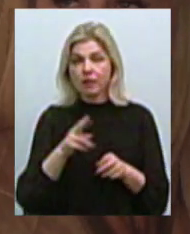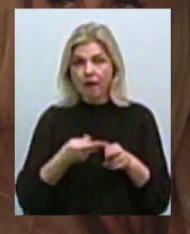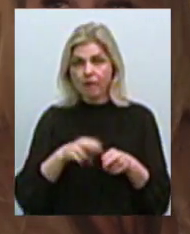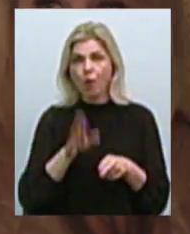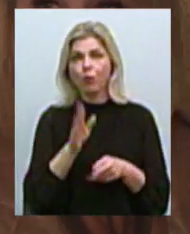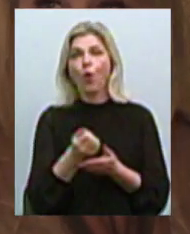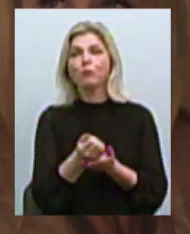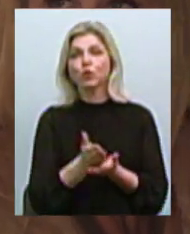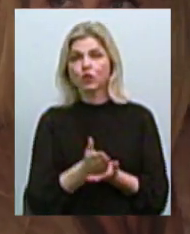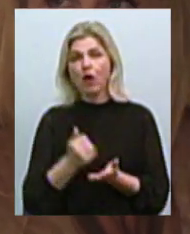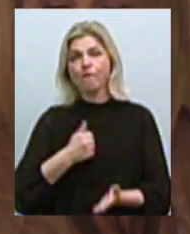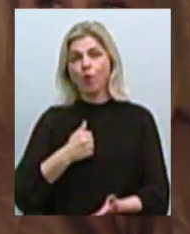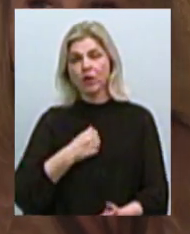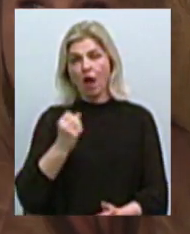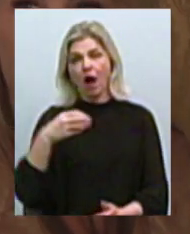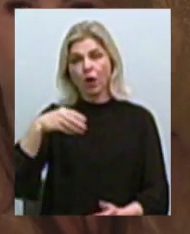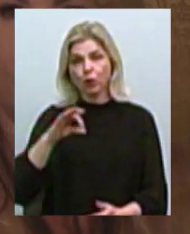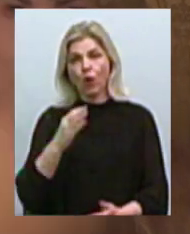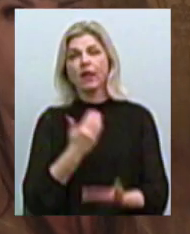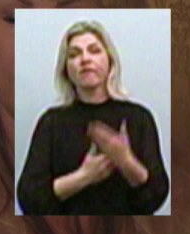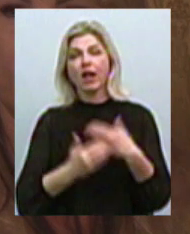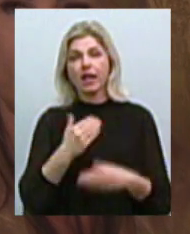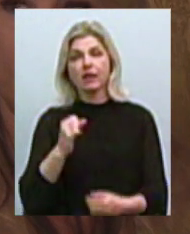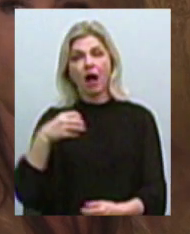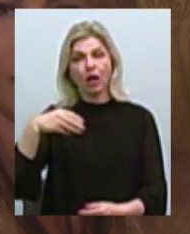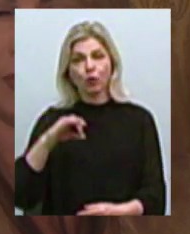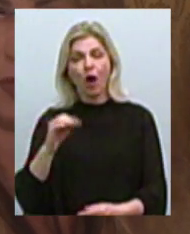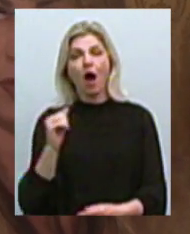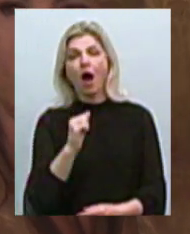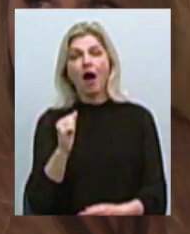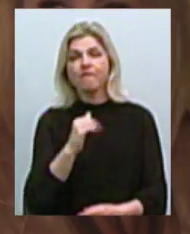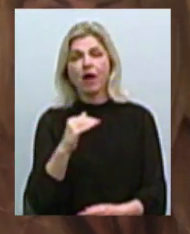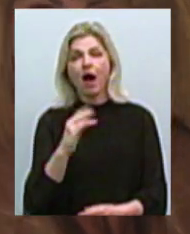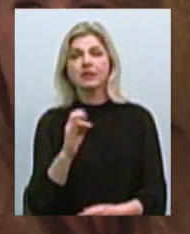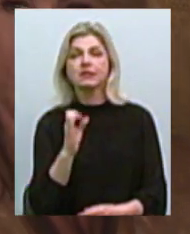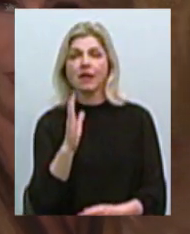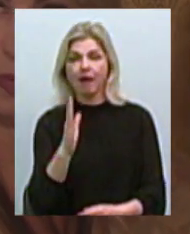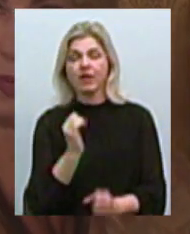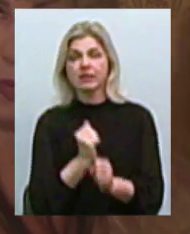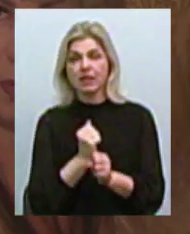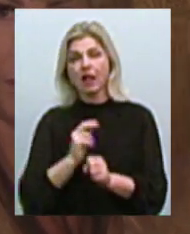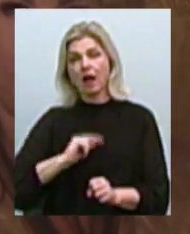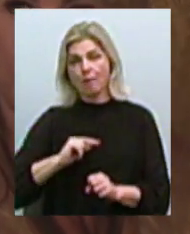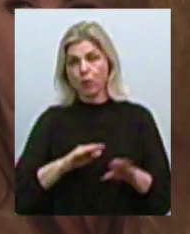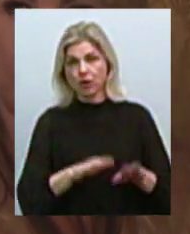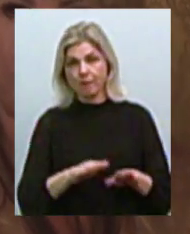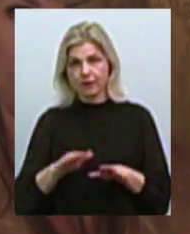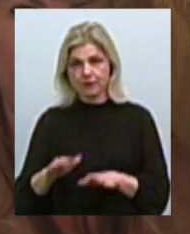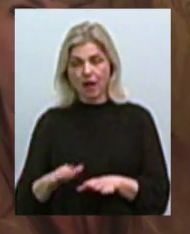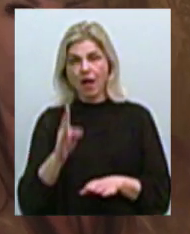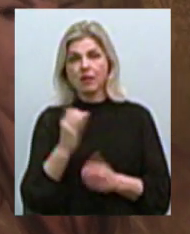обслуживать воинов АТО, инвалидов АТО, афганцев, мы еще создадим рабочие места на